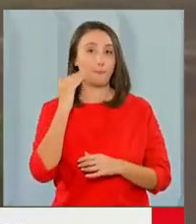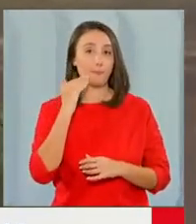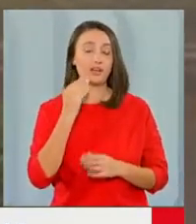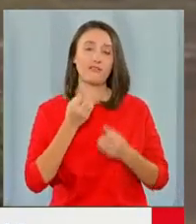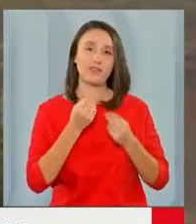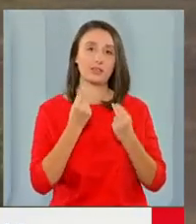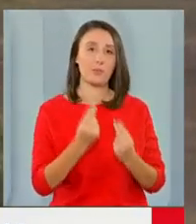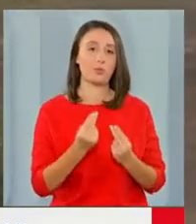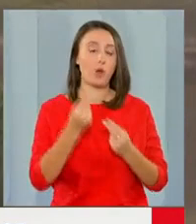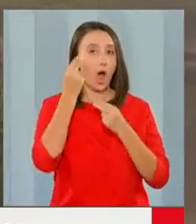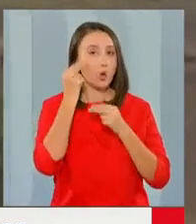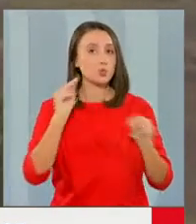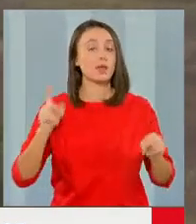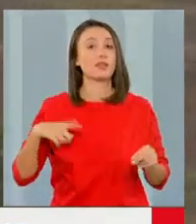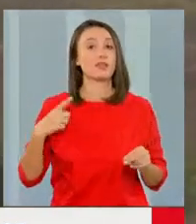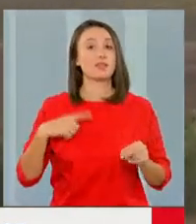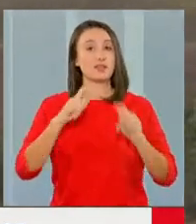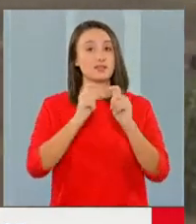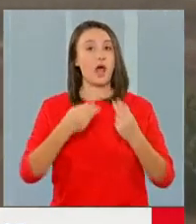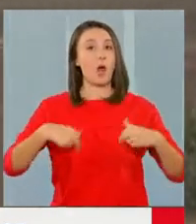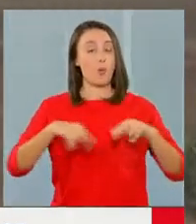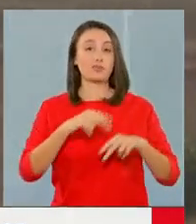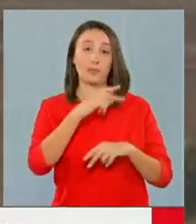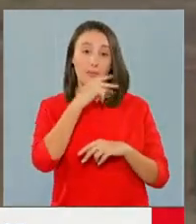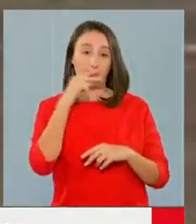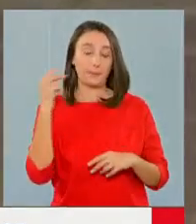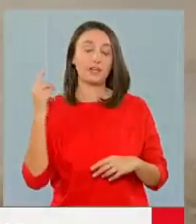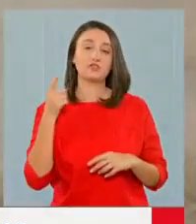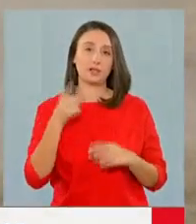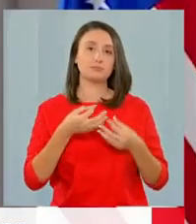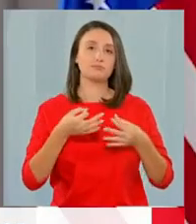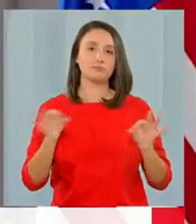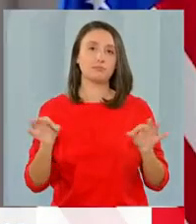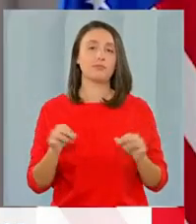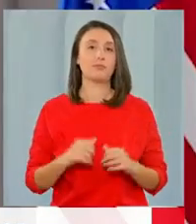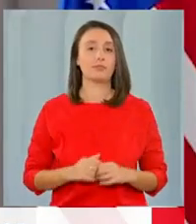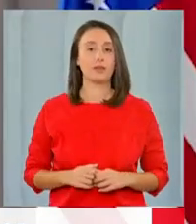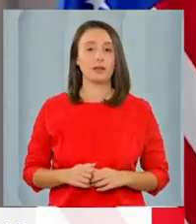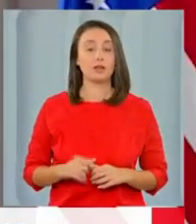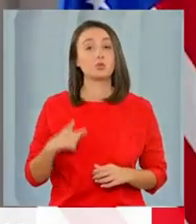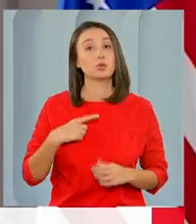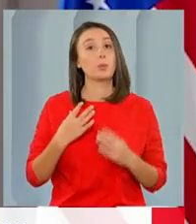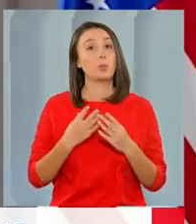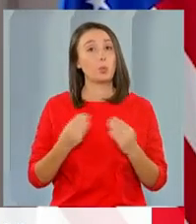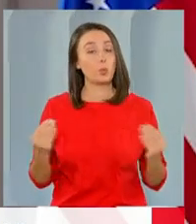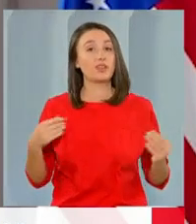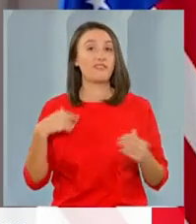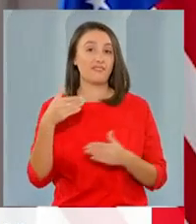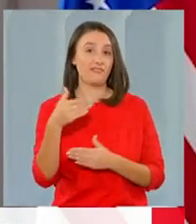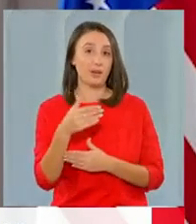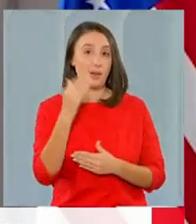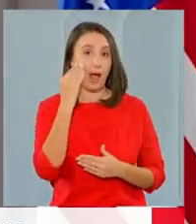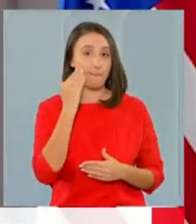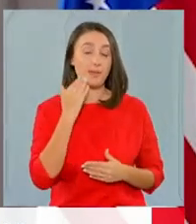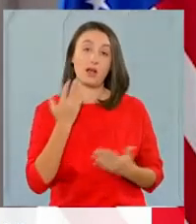vestea bună A anunțată de Iohannis este că țara noastră va beneficia de reactoare modulare mici sunt foarte multe firme din